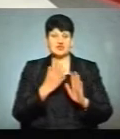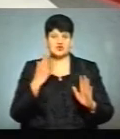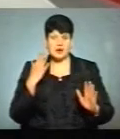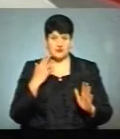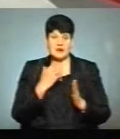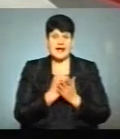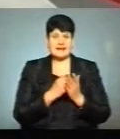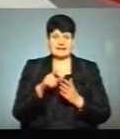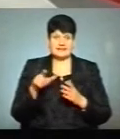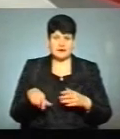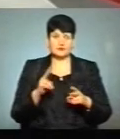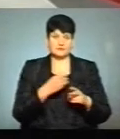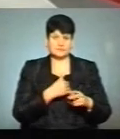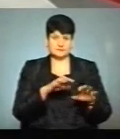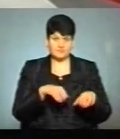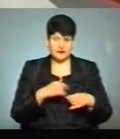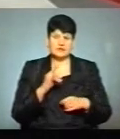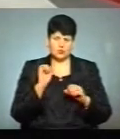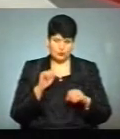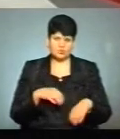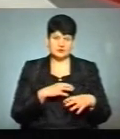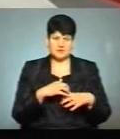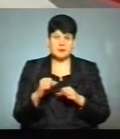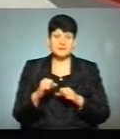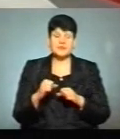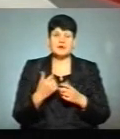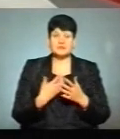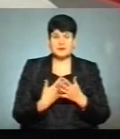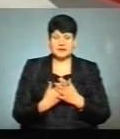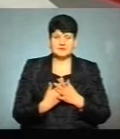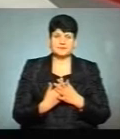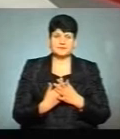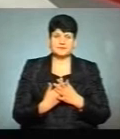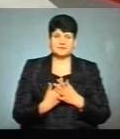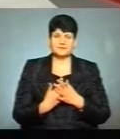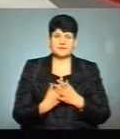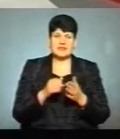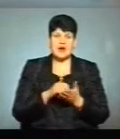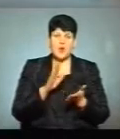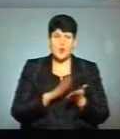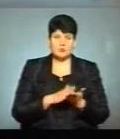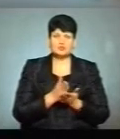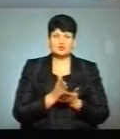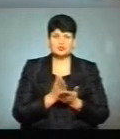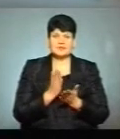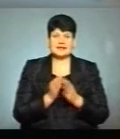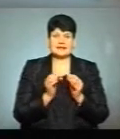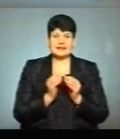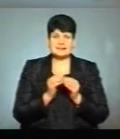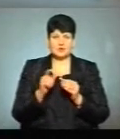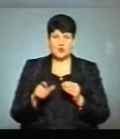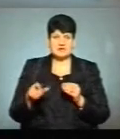усиновлювачі, така дитина може бути усиновлена. Тобто кожна, якщо, наприклад, на обліку в служби знаходиться 10 осіб,